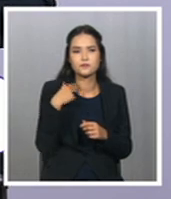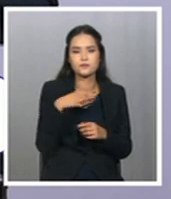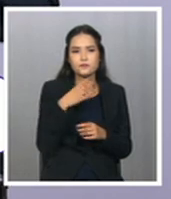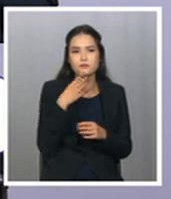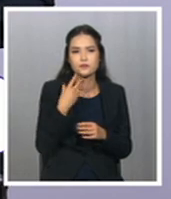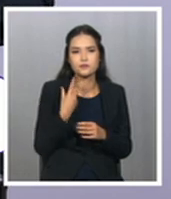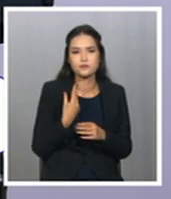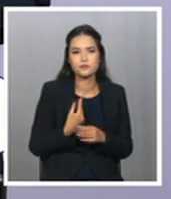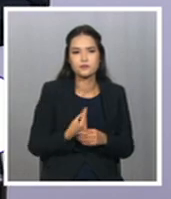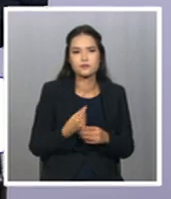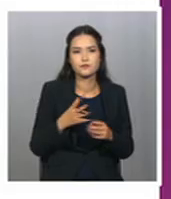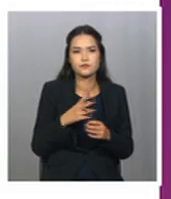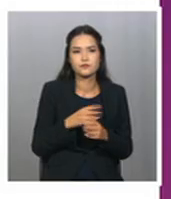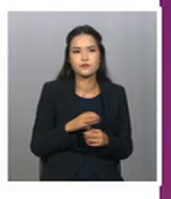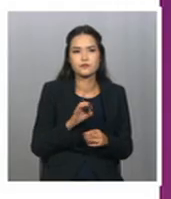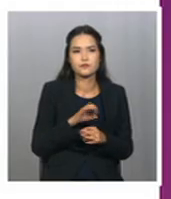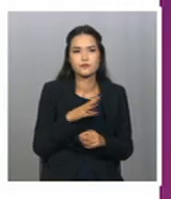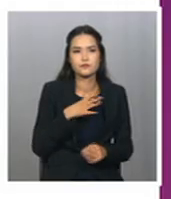дамуын қамтамасыз етті.